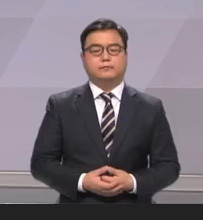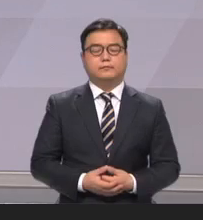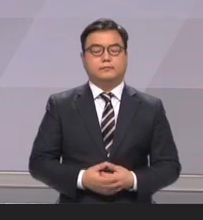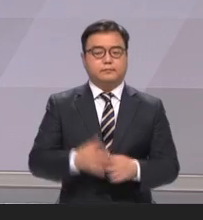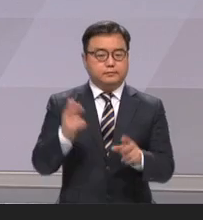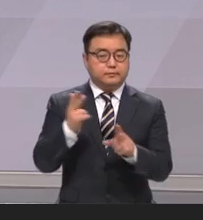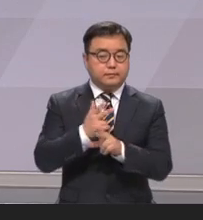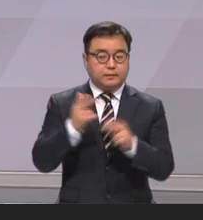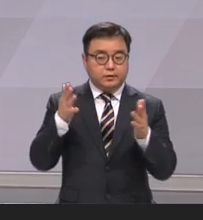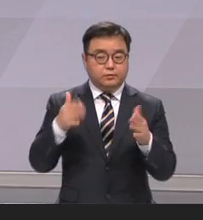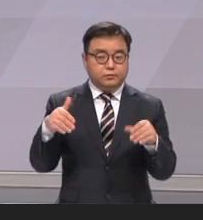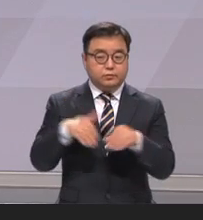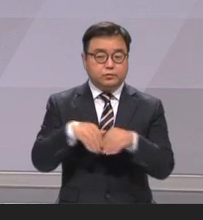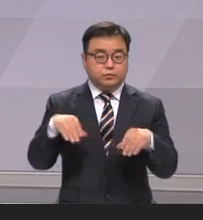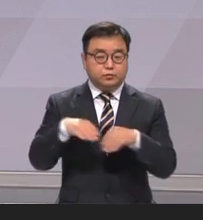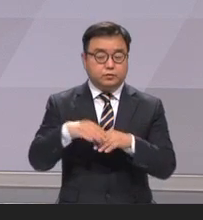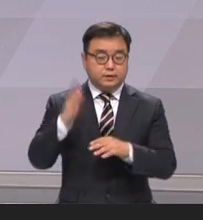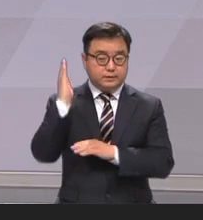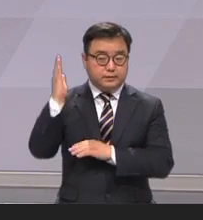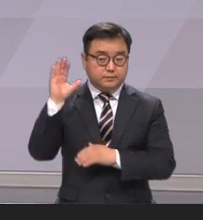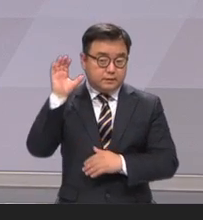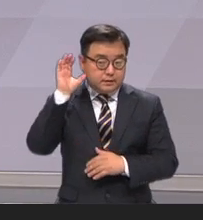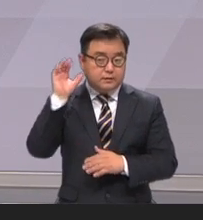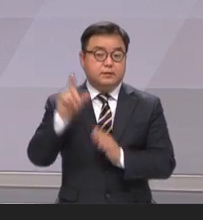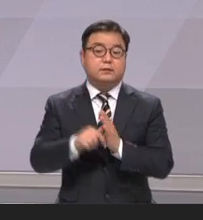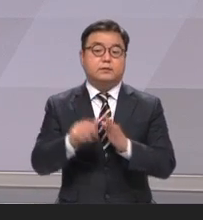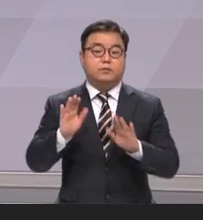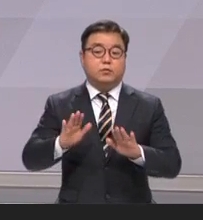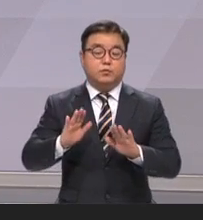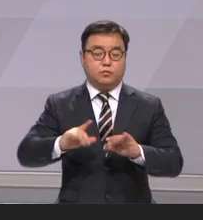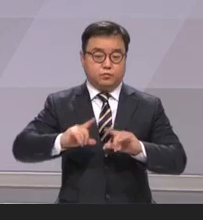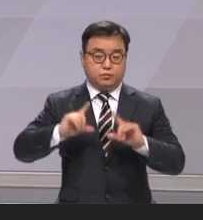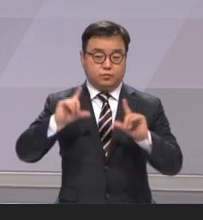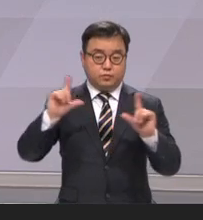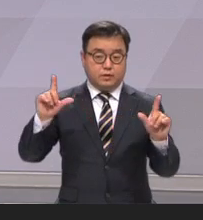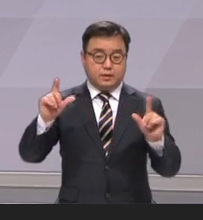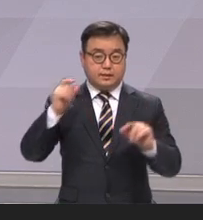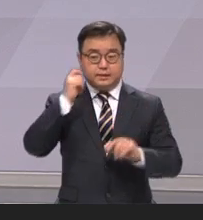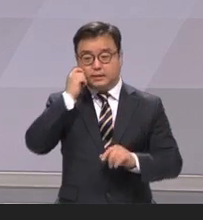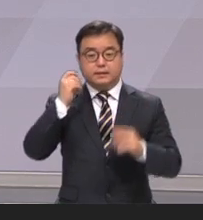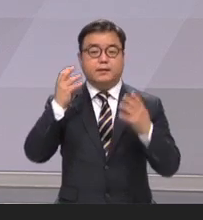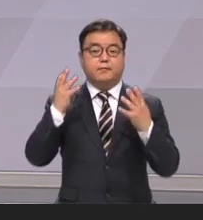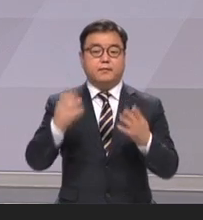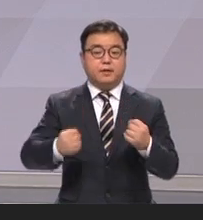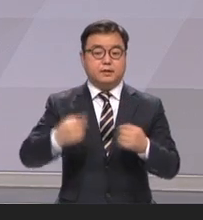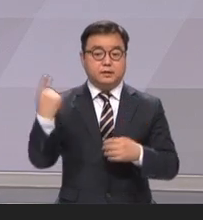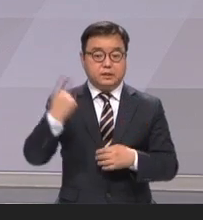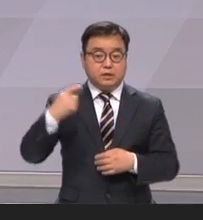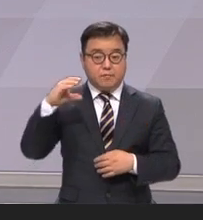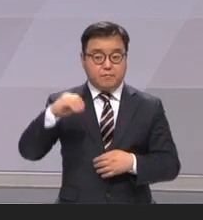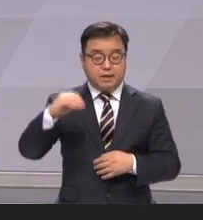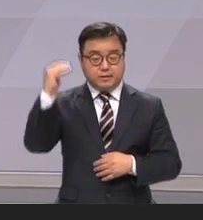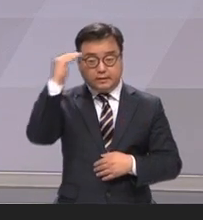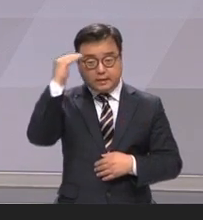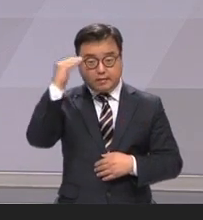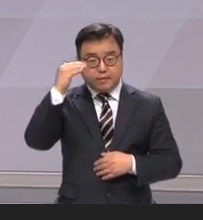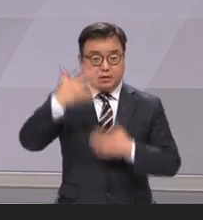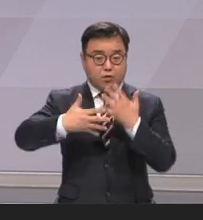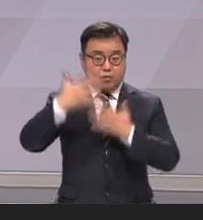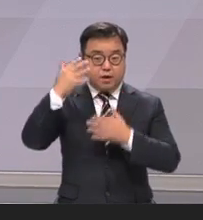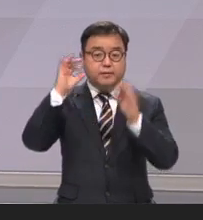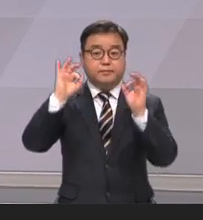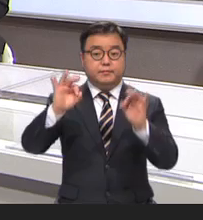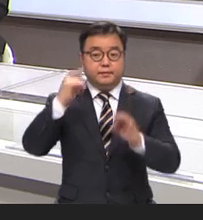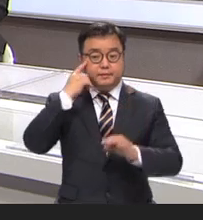네, 한 주간의 문화 이슈를 짚어보는 시간입니다. 오늘은 올 한 해를 휩쓸었던 천만 영화들을 정리해봅니다. 하재근